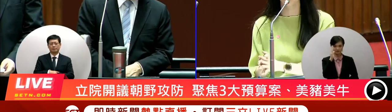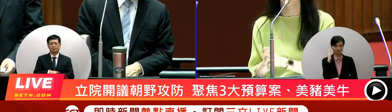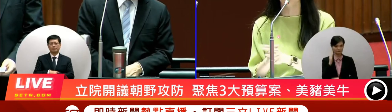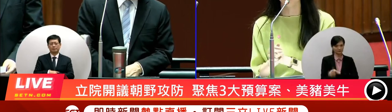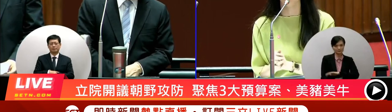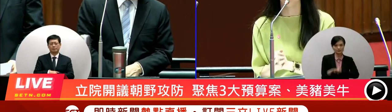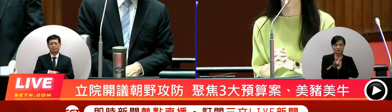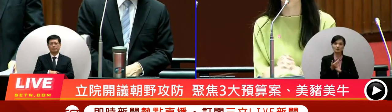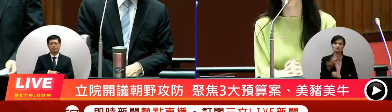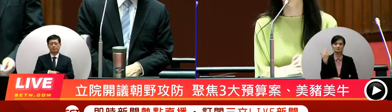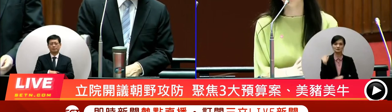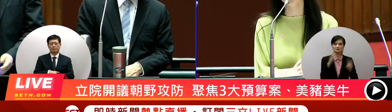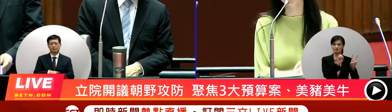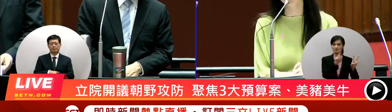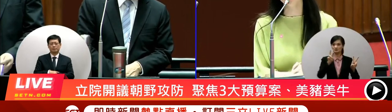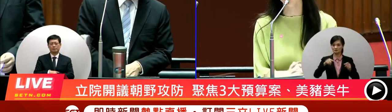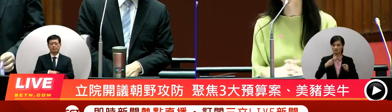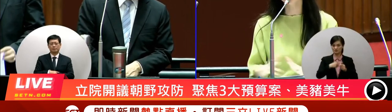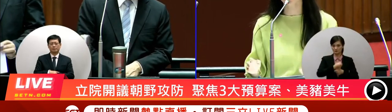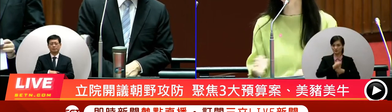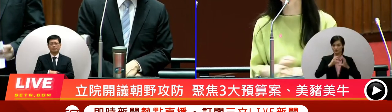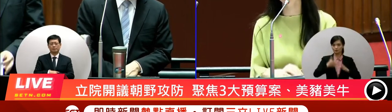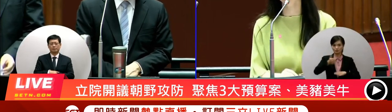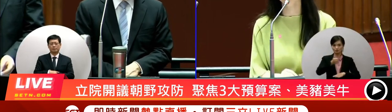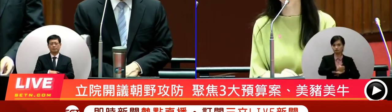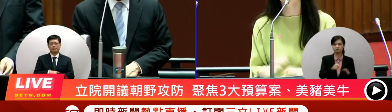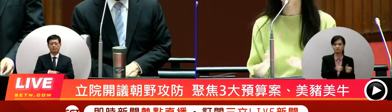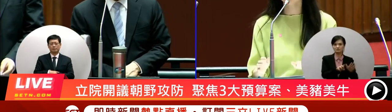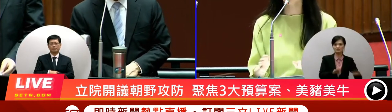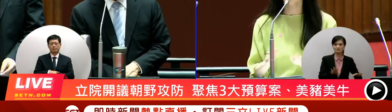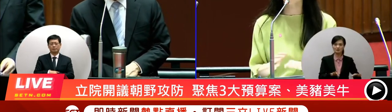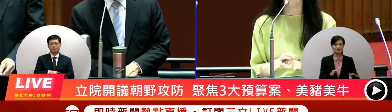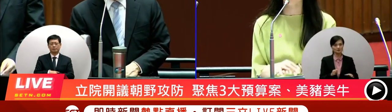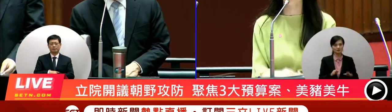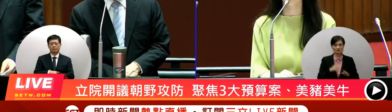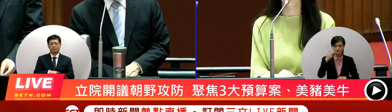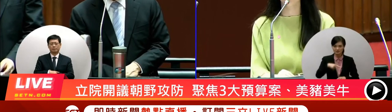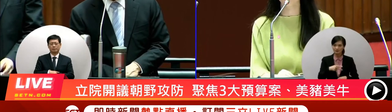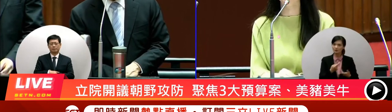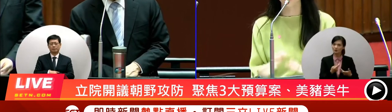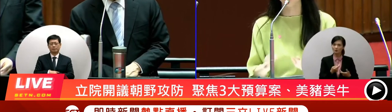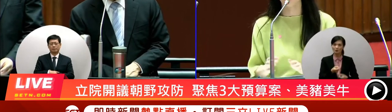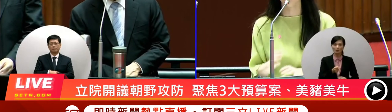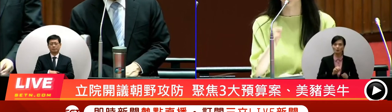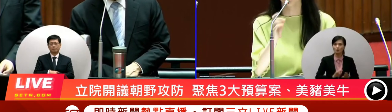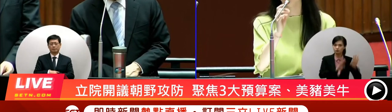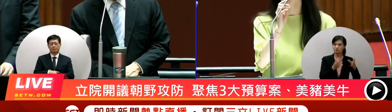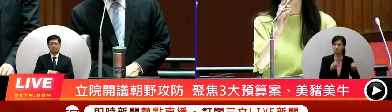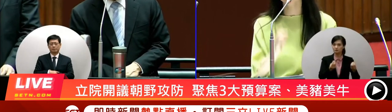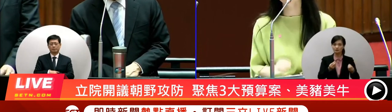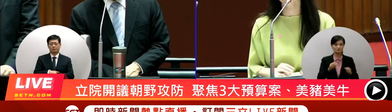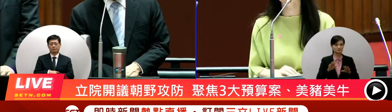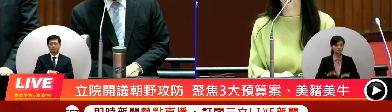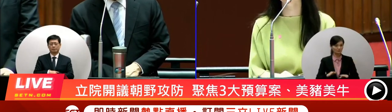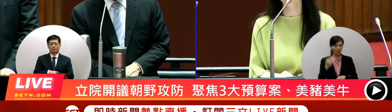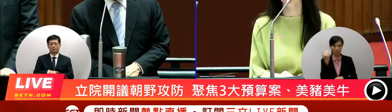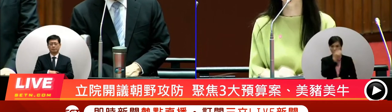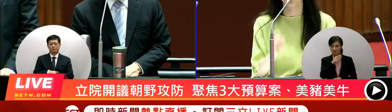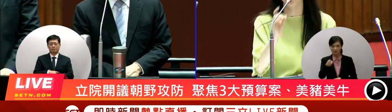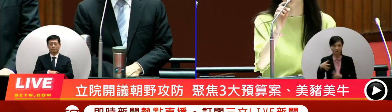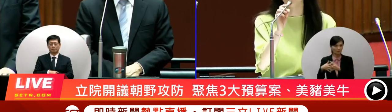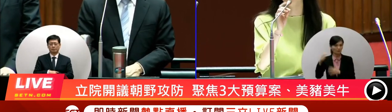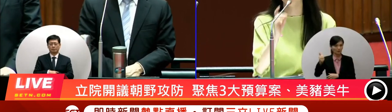竟从马英九2012年到现在是完全没有进展，但是现在这个克拉奇来台湾之后好像看到了一